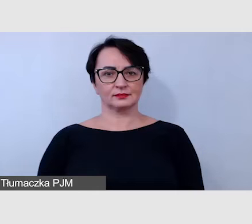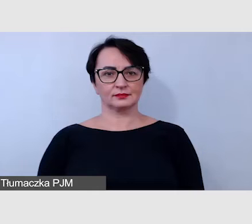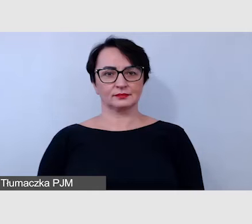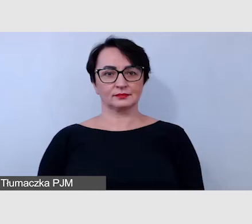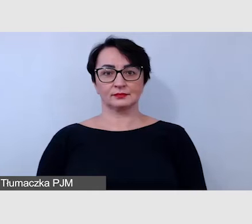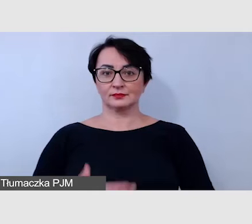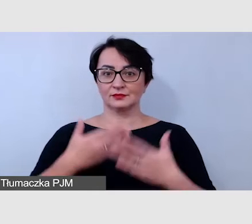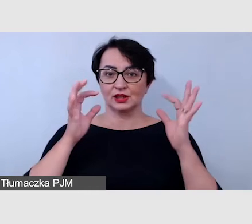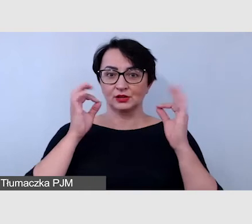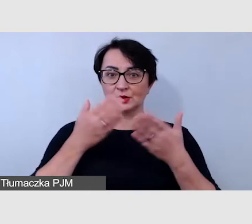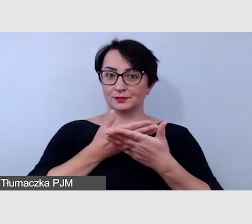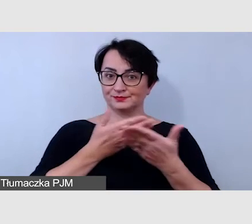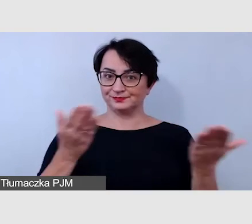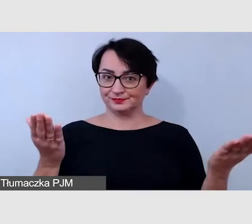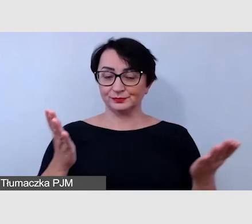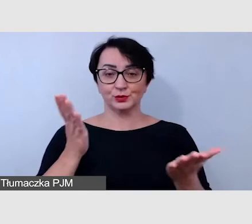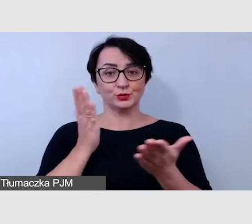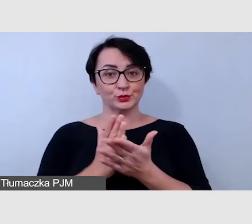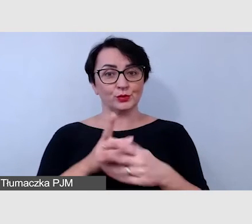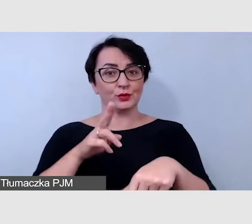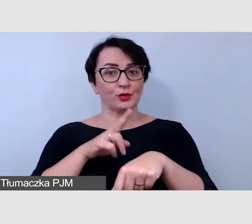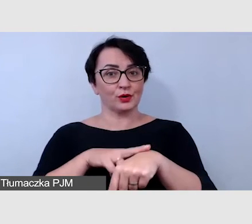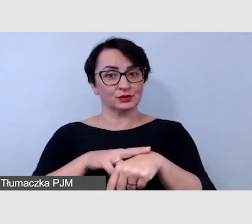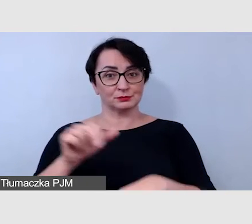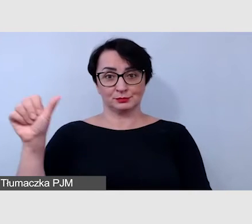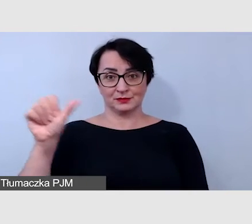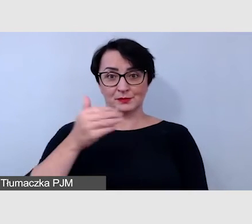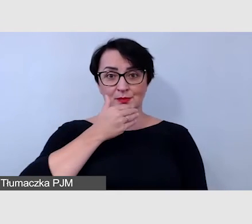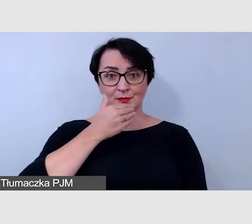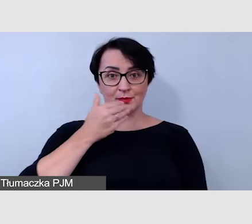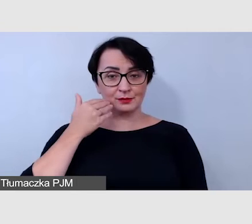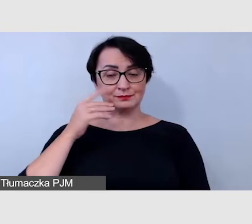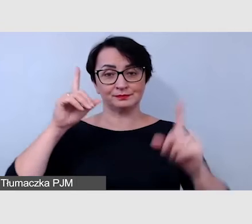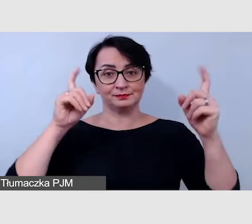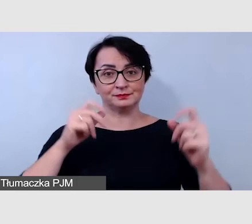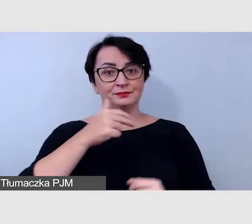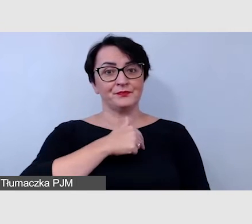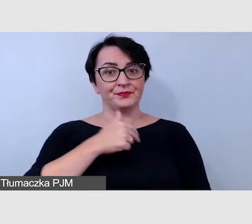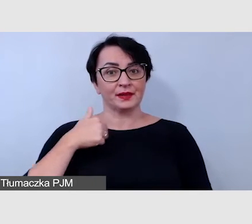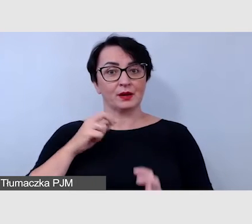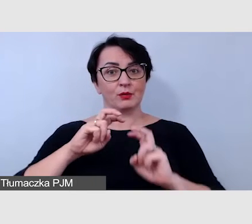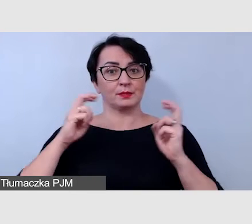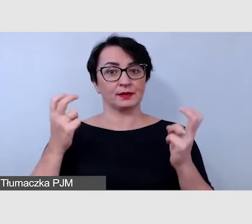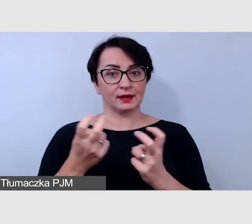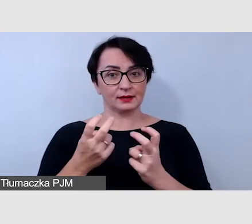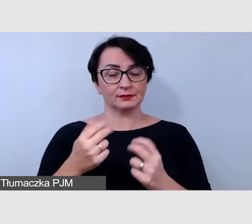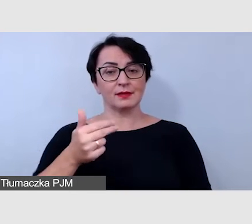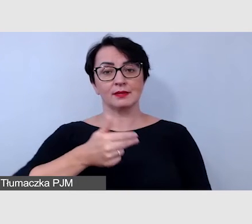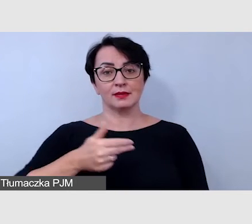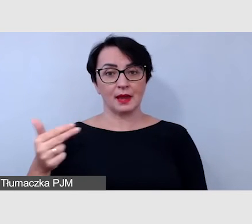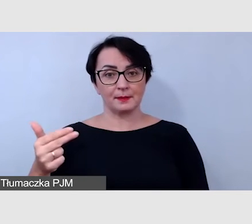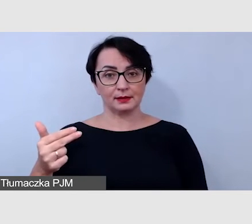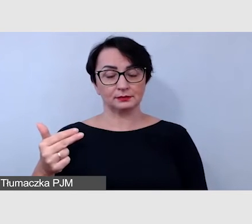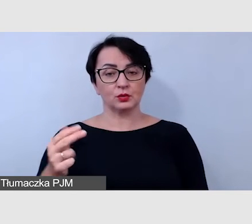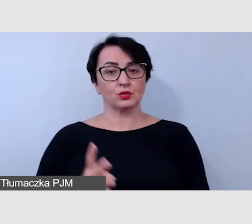Dzień dobry Państwu, jest godzina 13. Zaczynamy nasz webinar na temat